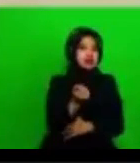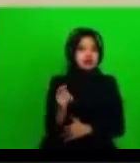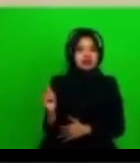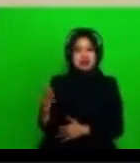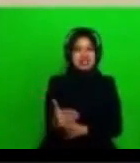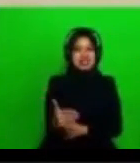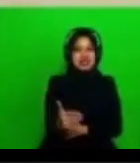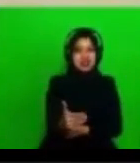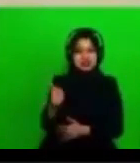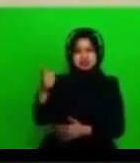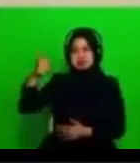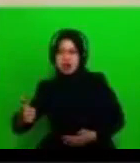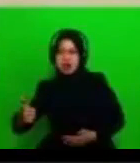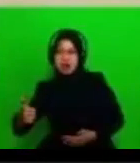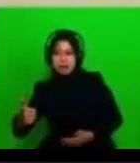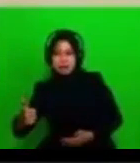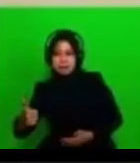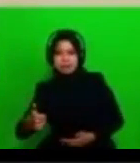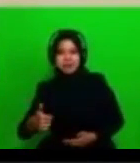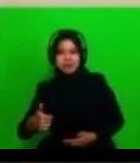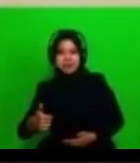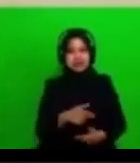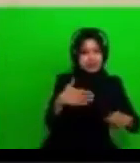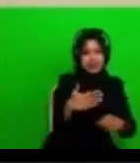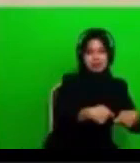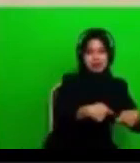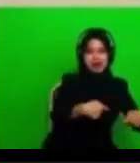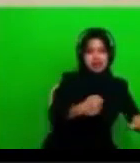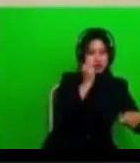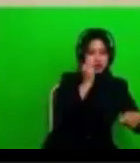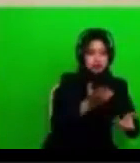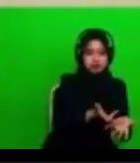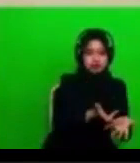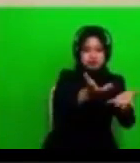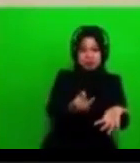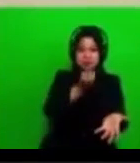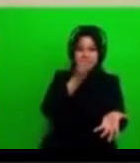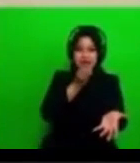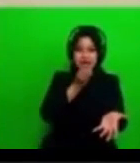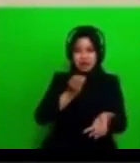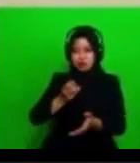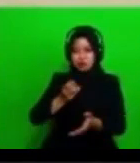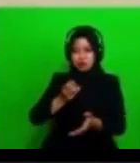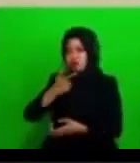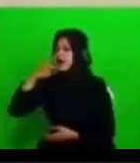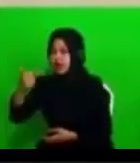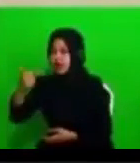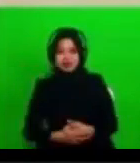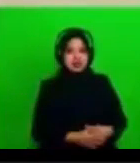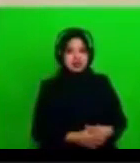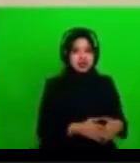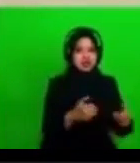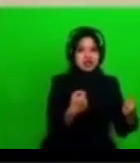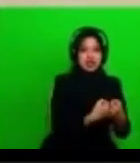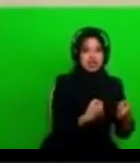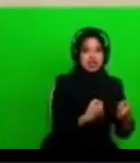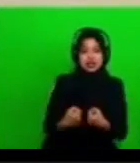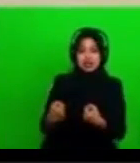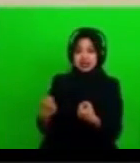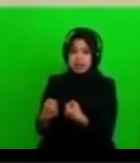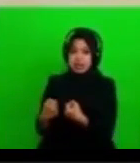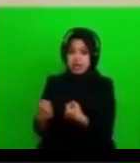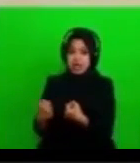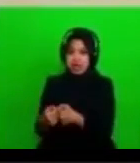pasar membeli ikan. Cukup. Ikan dimasak, Bunda menjadi hidangan. Wow, enak banget nih pastinya. Tantangan besar